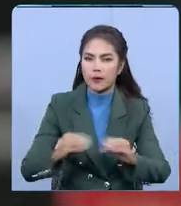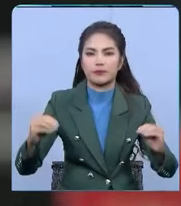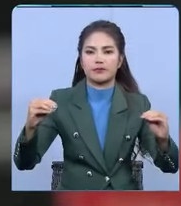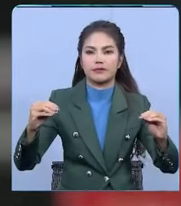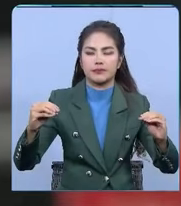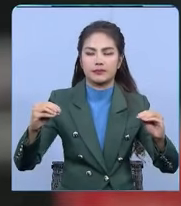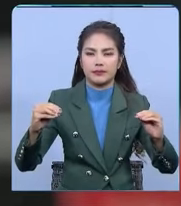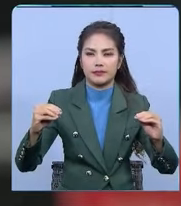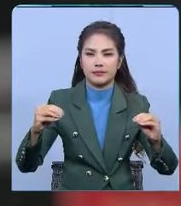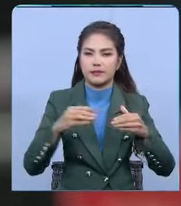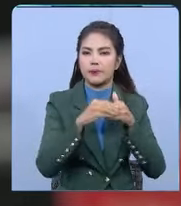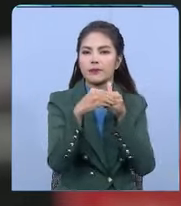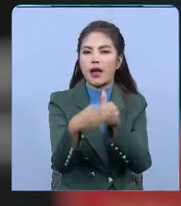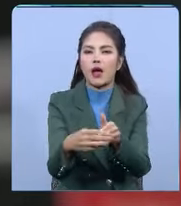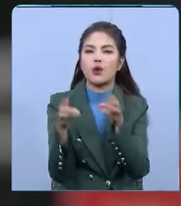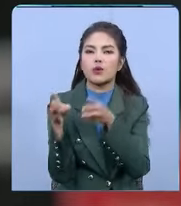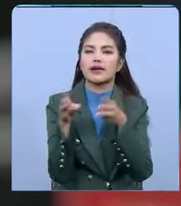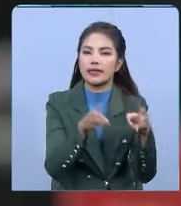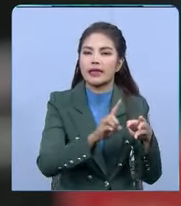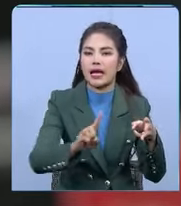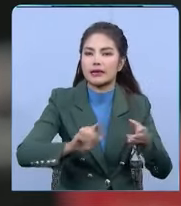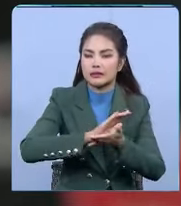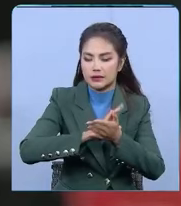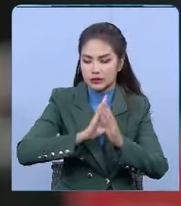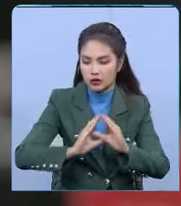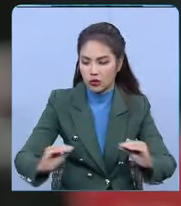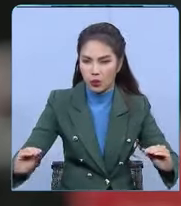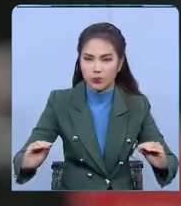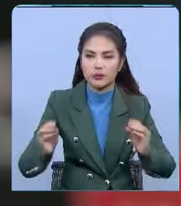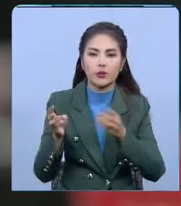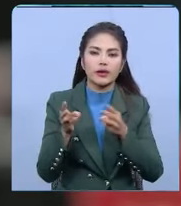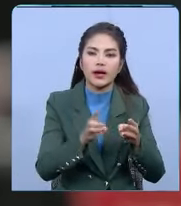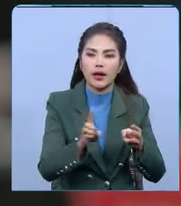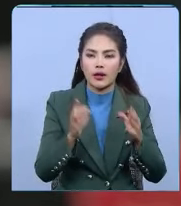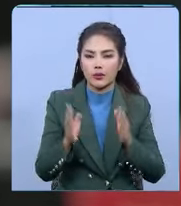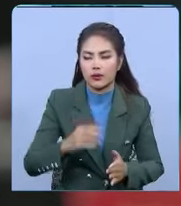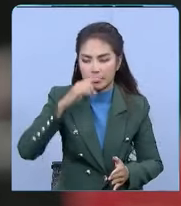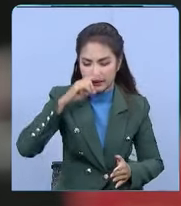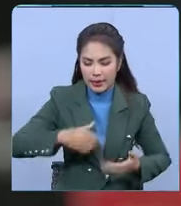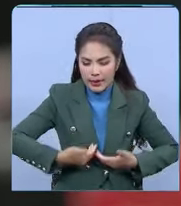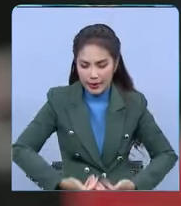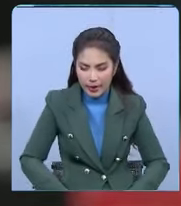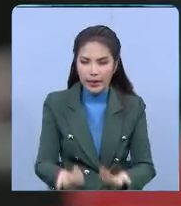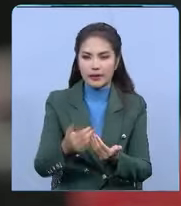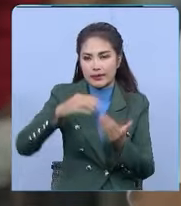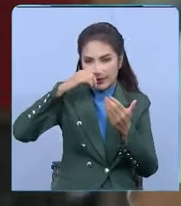เนี่ยผมก็ต้องการที่จะให้คนไทยเนี่ยซึ่งเป็นเกิดในเมืองไทยก็มีความรักชาติและศาสนา